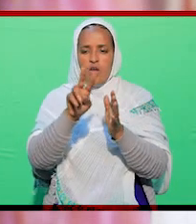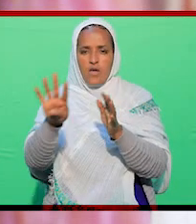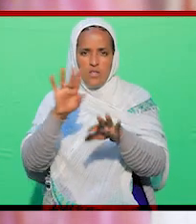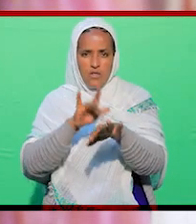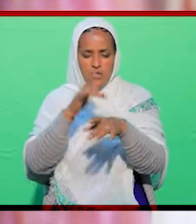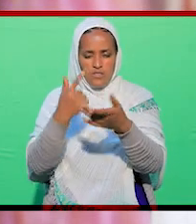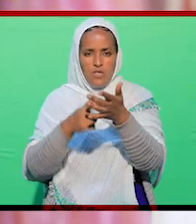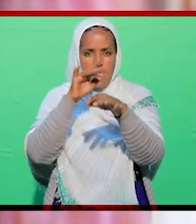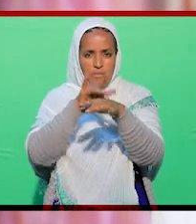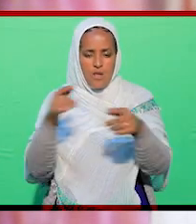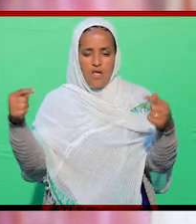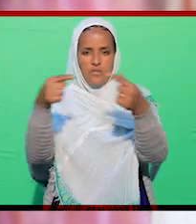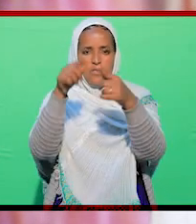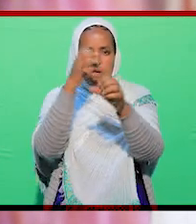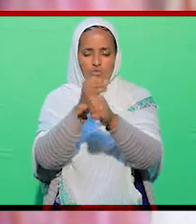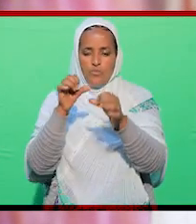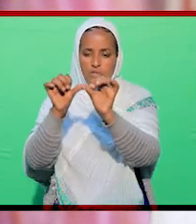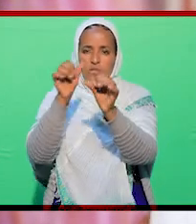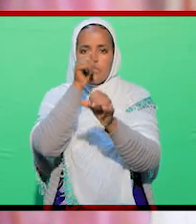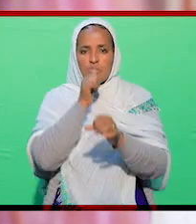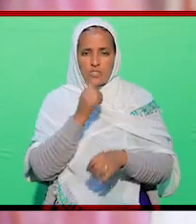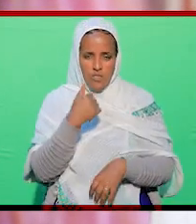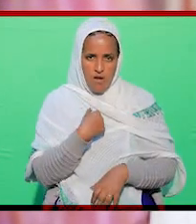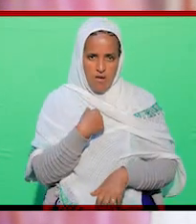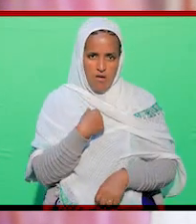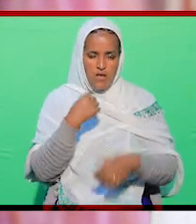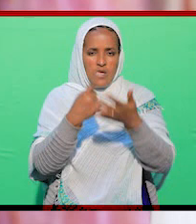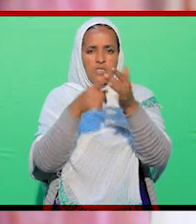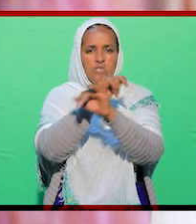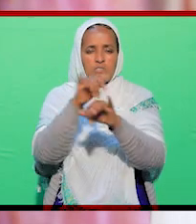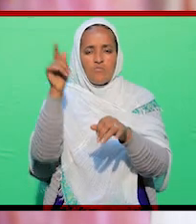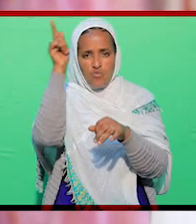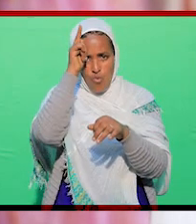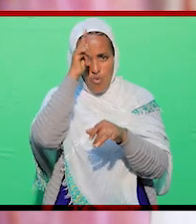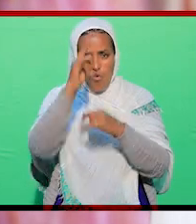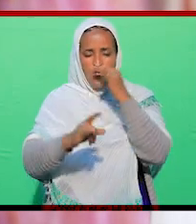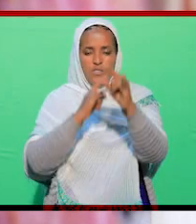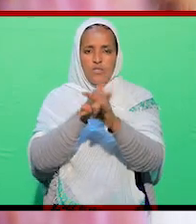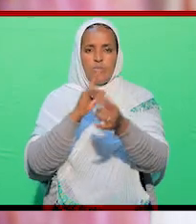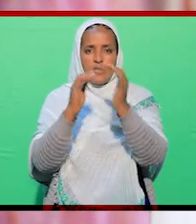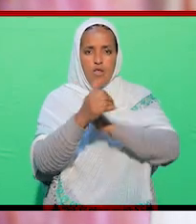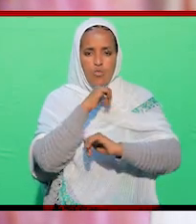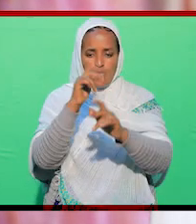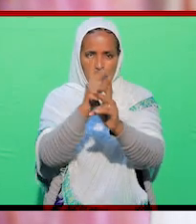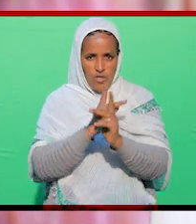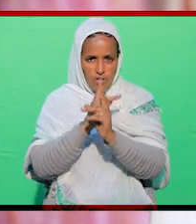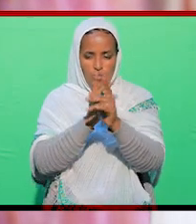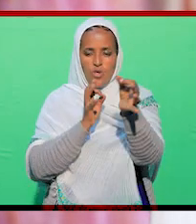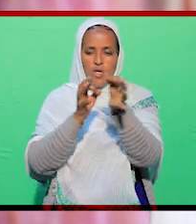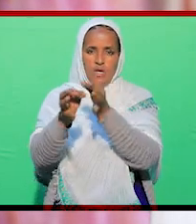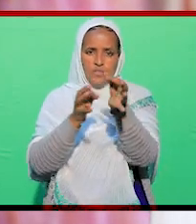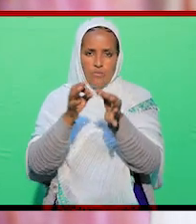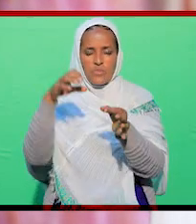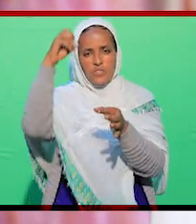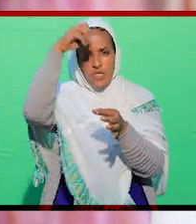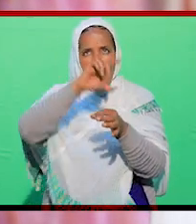በዚህ በማቴዎስ ወንጌል 24 ላይ ነው። እዛም ላይ ተያይዞ የሚቀጥለው ምስጢር አለ። እንደዚሁ እንደ ኖህ ዘመን እንዳትሆኑ